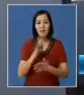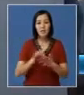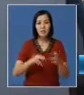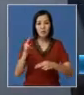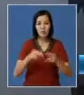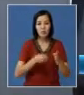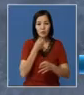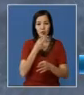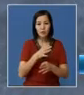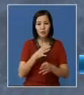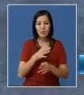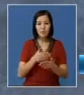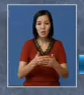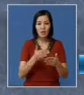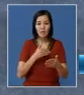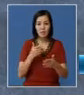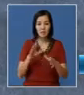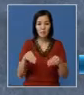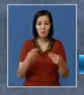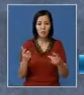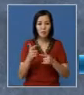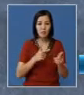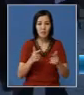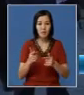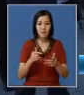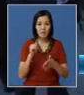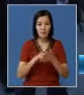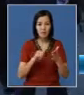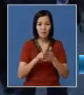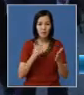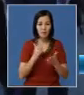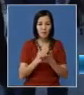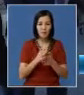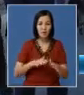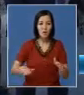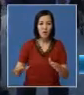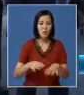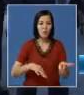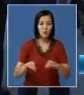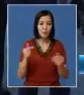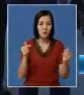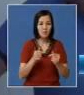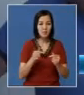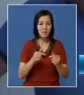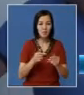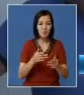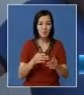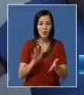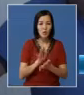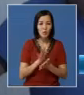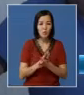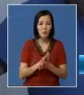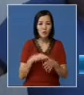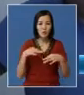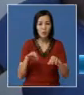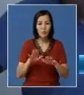үйлердің алды қолданысқа дайын десе де, кей жұмыстардан шалалық байқалады. Ауласы жобаға сай сызылмаған, қоқыс төгетін, көлік қоятын